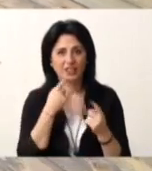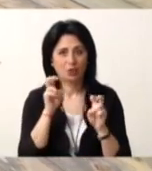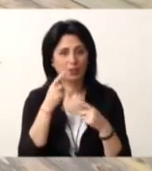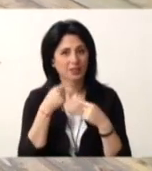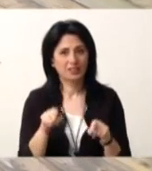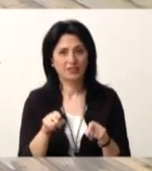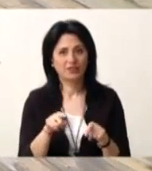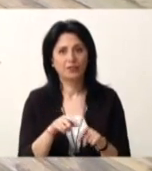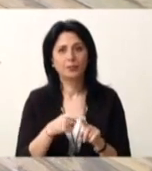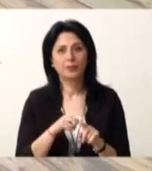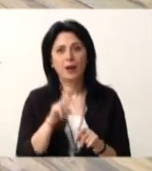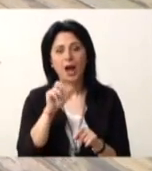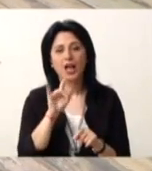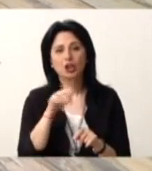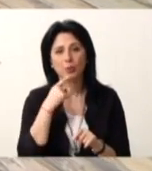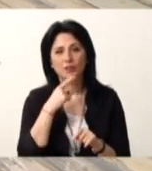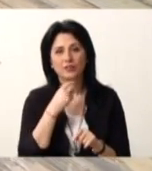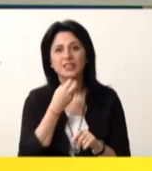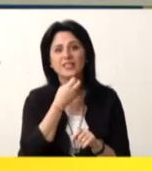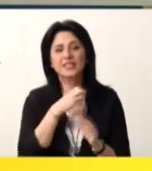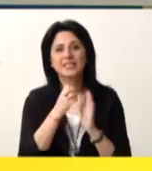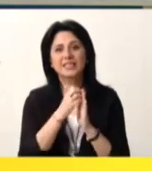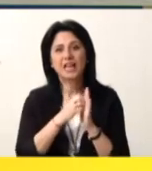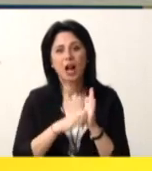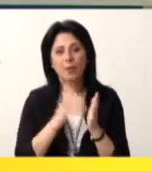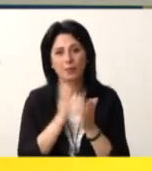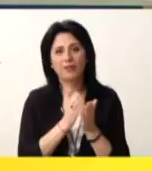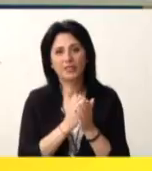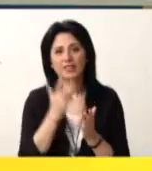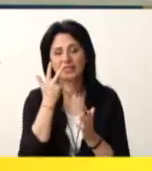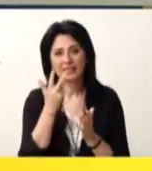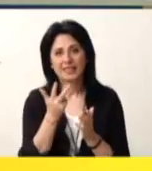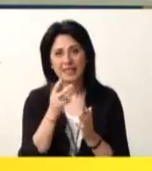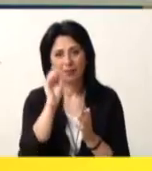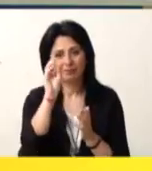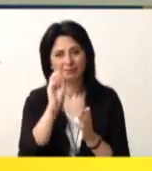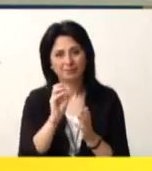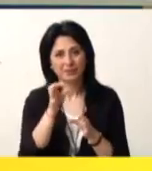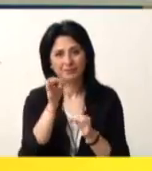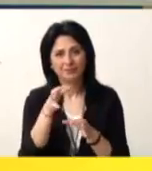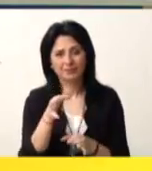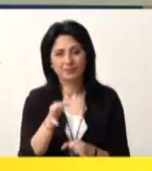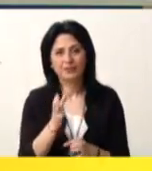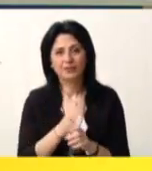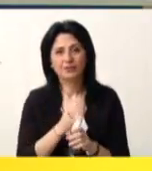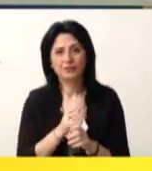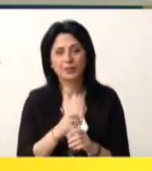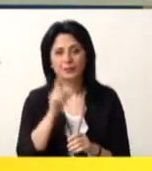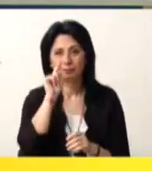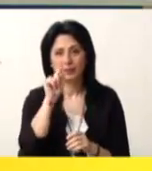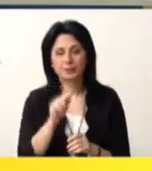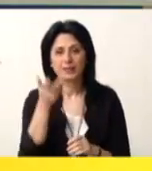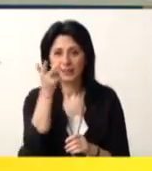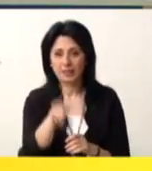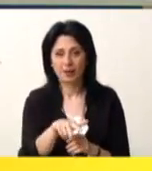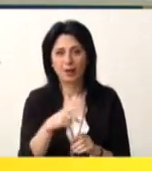როგორც ბატონ მანდრო მახსენა, საყლაპავს ანატომიურად აქვს სამი ანატომიური შევიწროება, ანუ ადამიანს